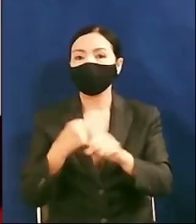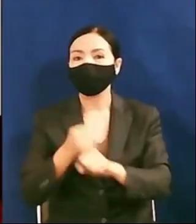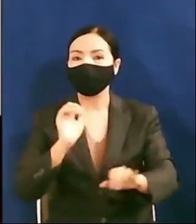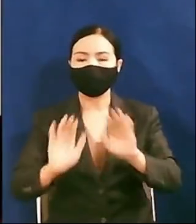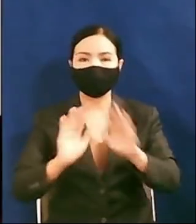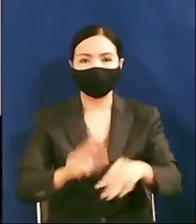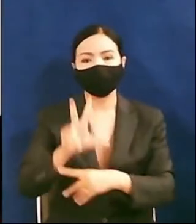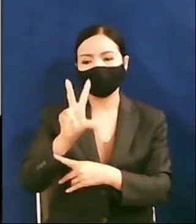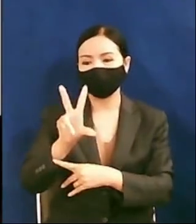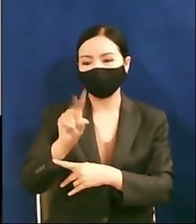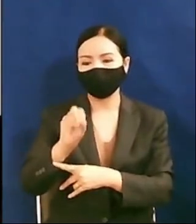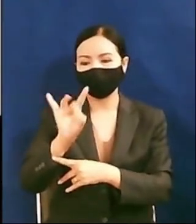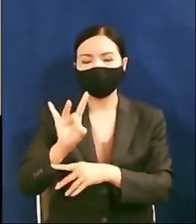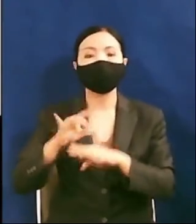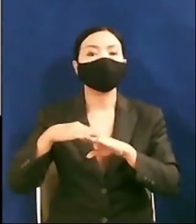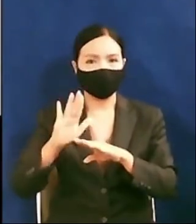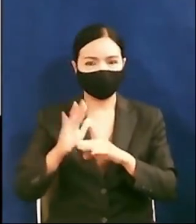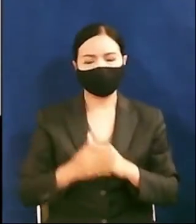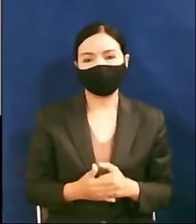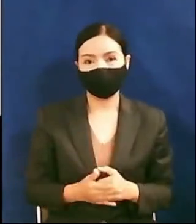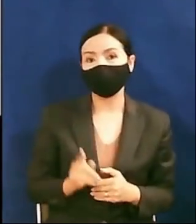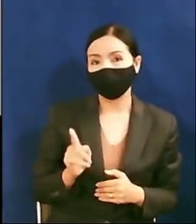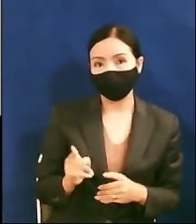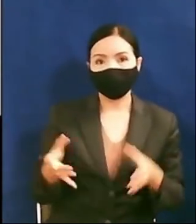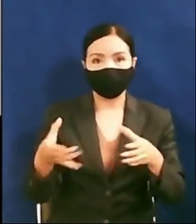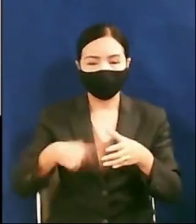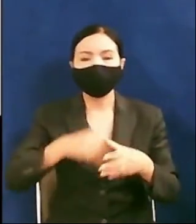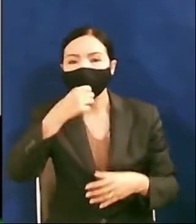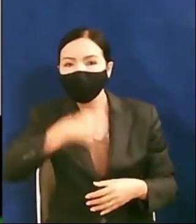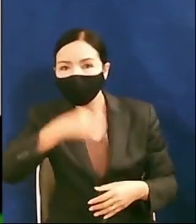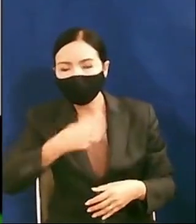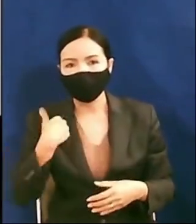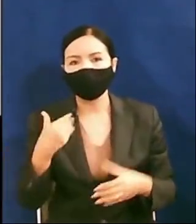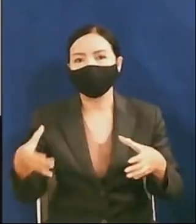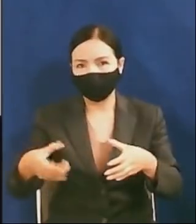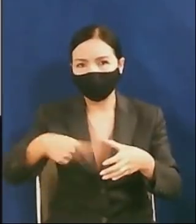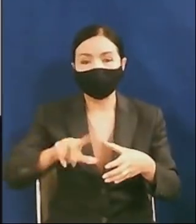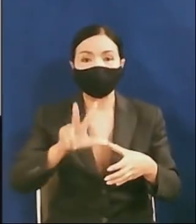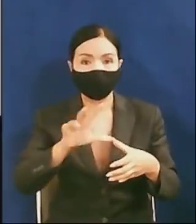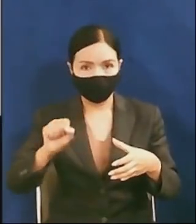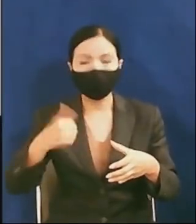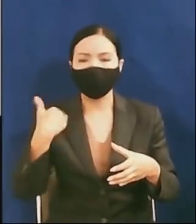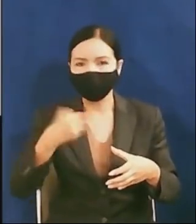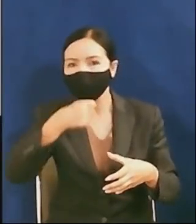ดก็38ปีนะครับในกลุ่มนี้แยกเป็นผู้ที่สูงอายุนะครับจาก 300,000 เนี่ยมี